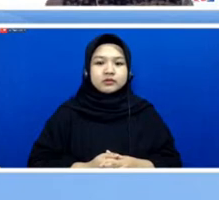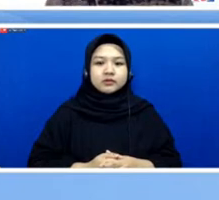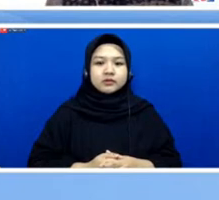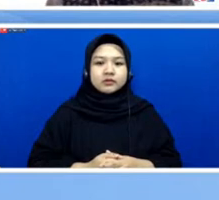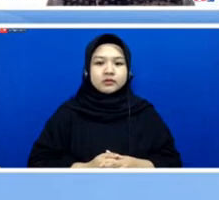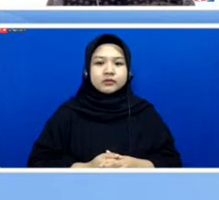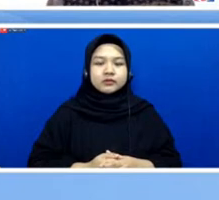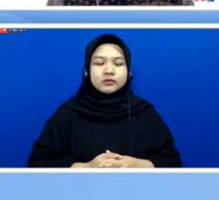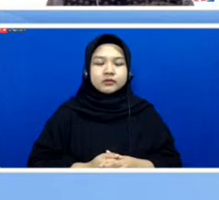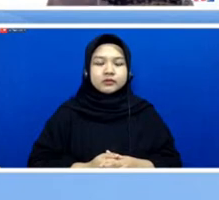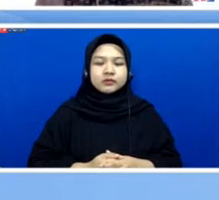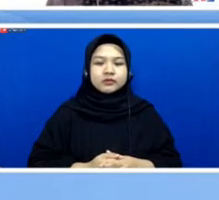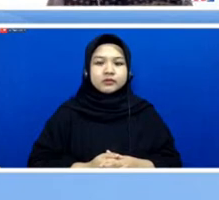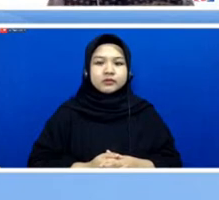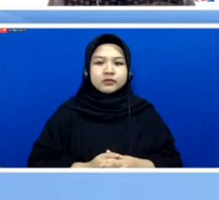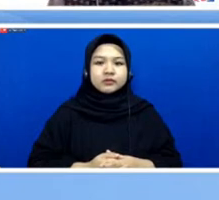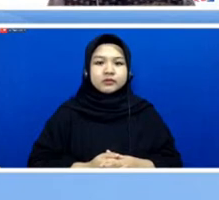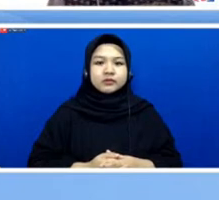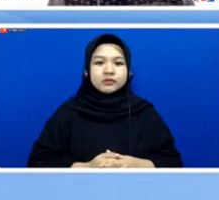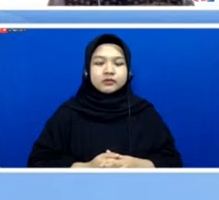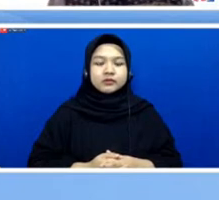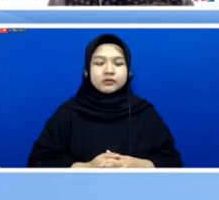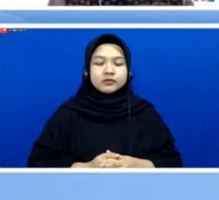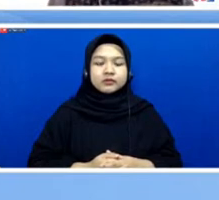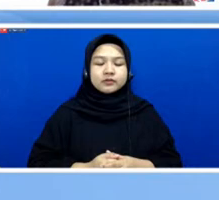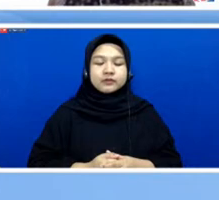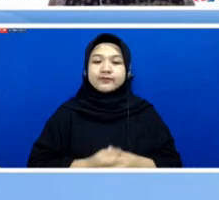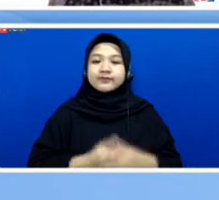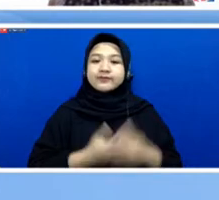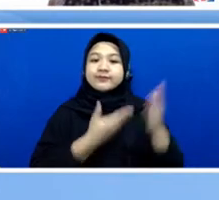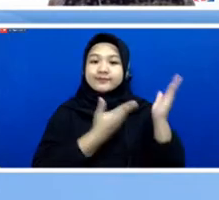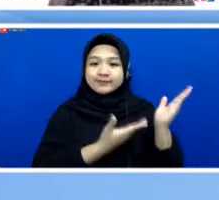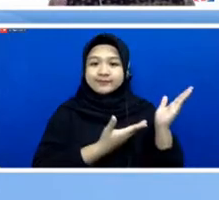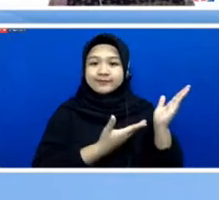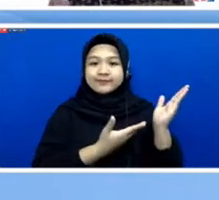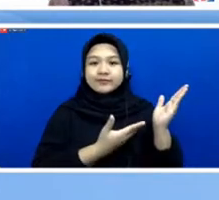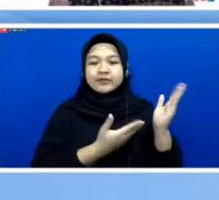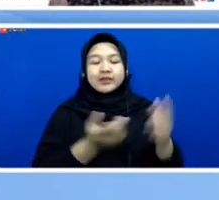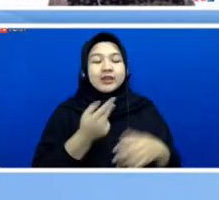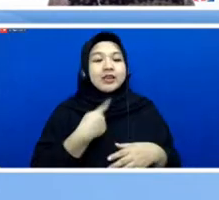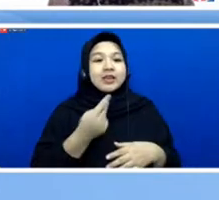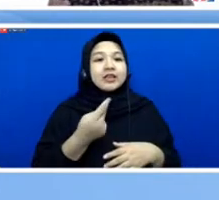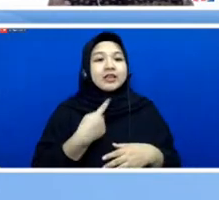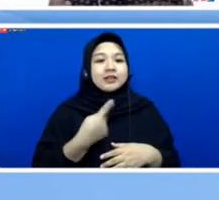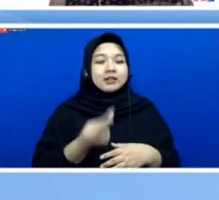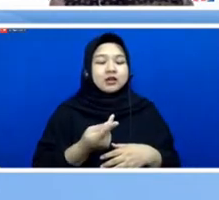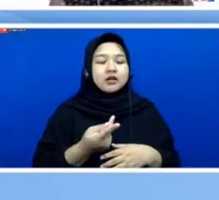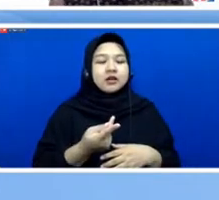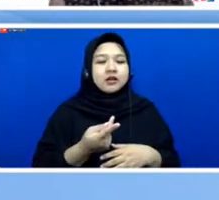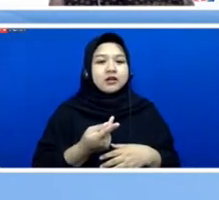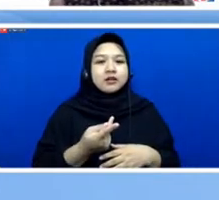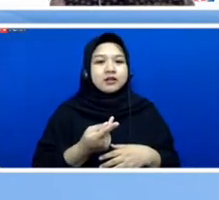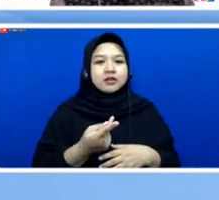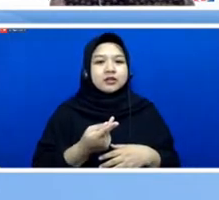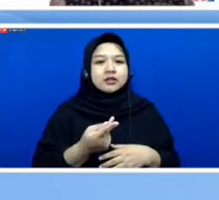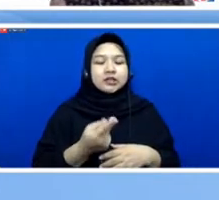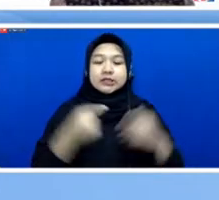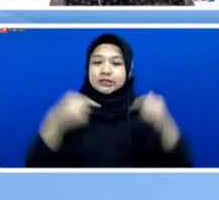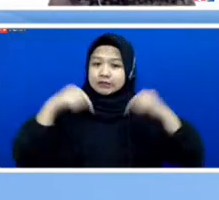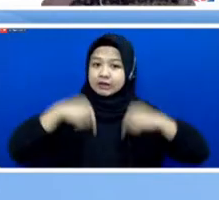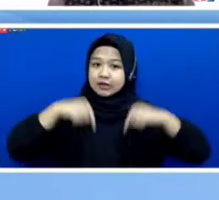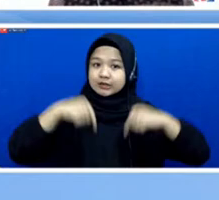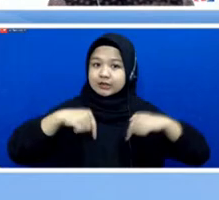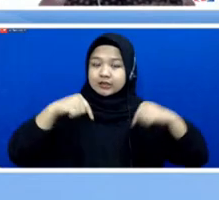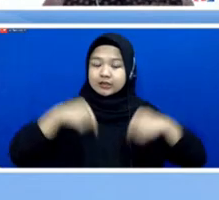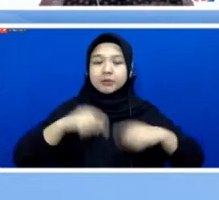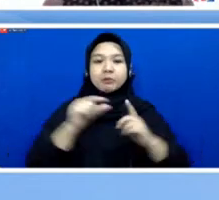next lagi. Ini pelatihan yang diberikan. Nah, ini yang menarik. Bahwa kita salah satu yang saat ini menjadi